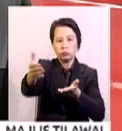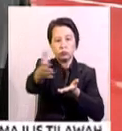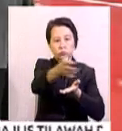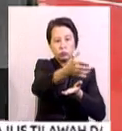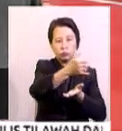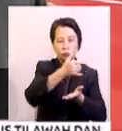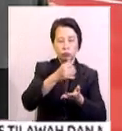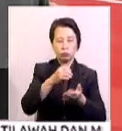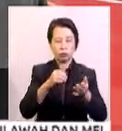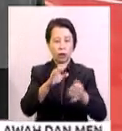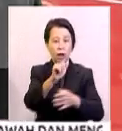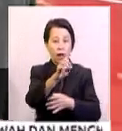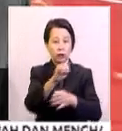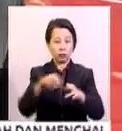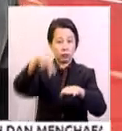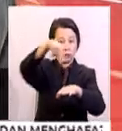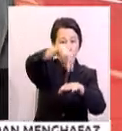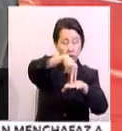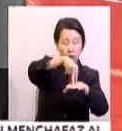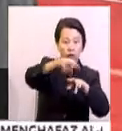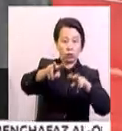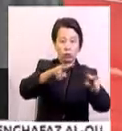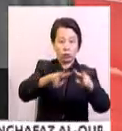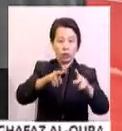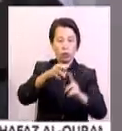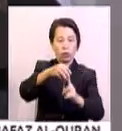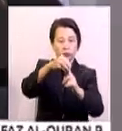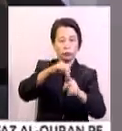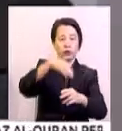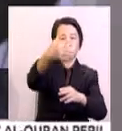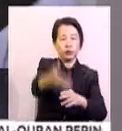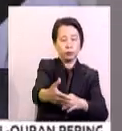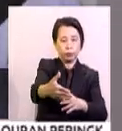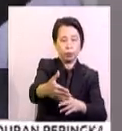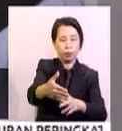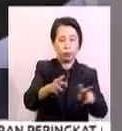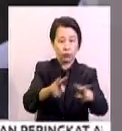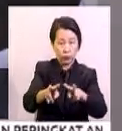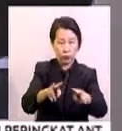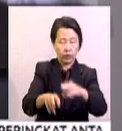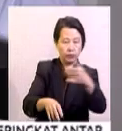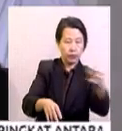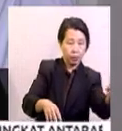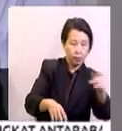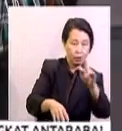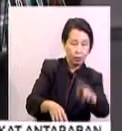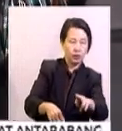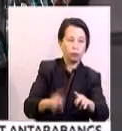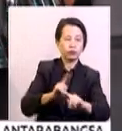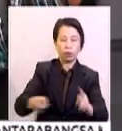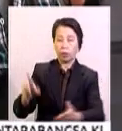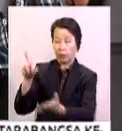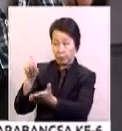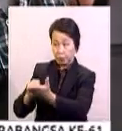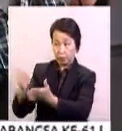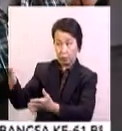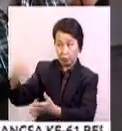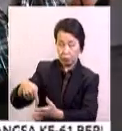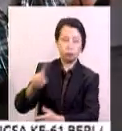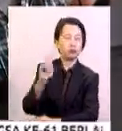yang dinaiki Muhammad Adib, terutamanya di bahagian pintu hadapan van itu. Bagaimanapun, pihak media tidak dibenarkan